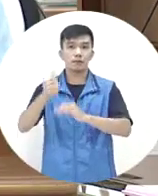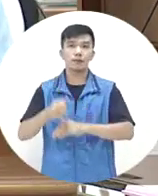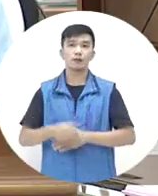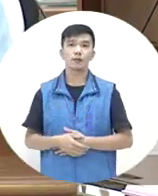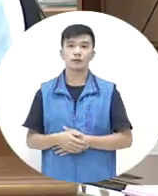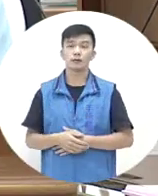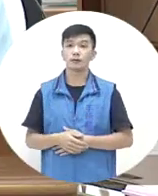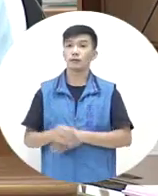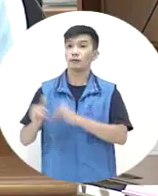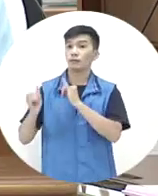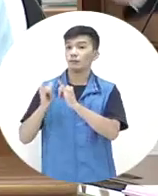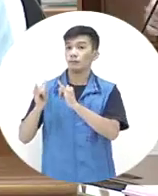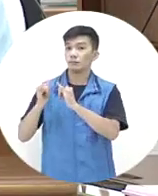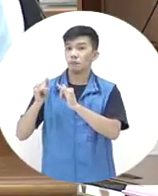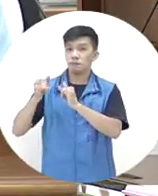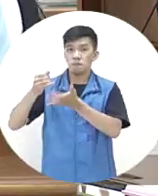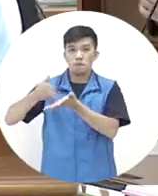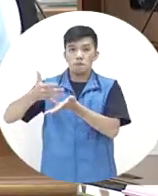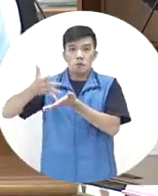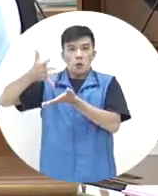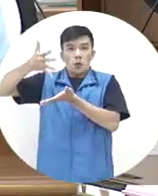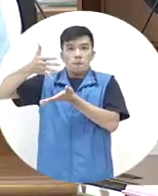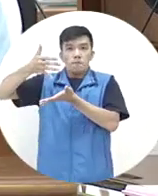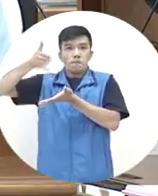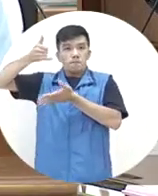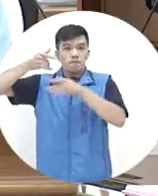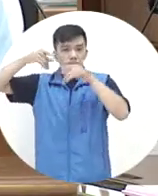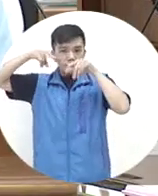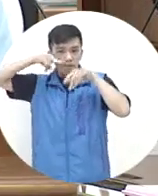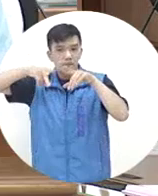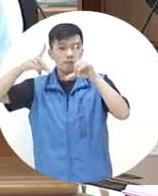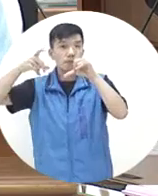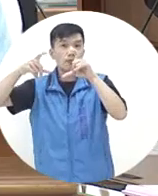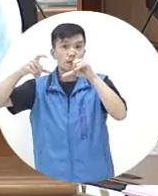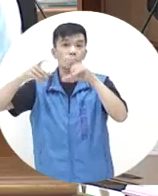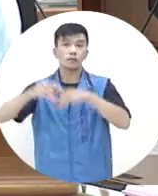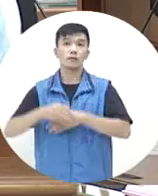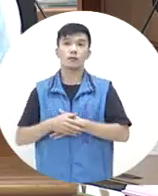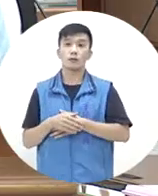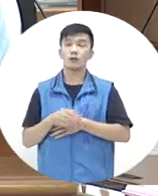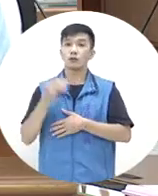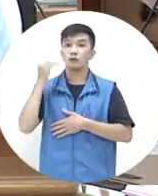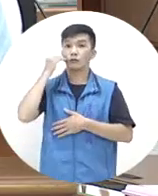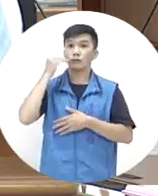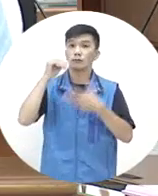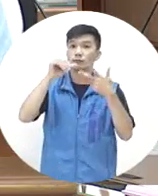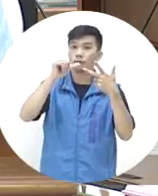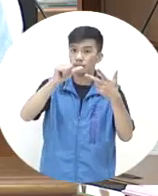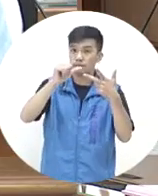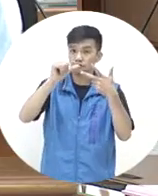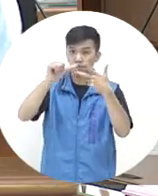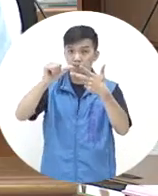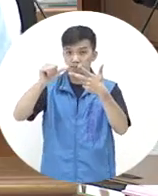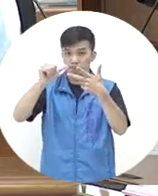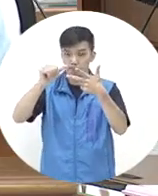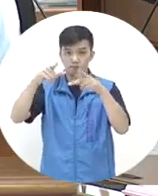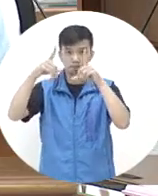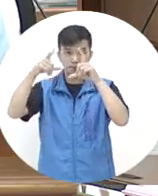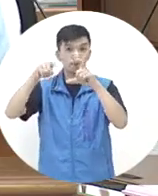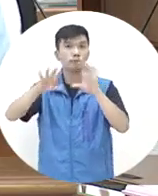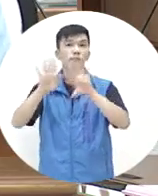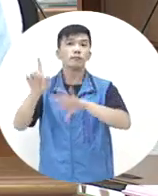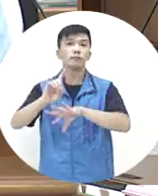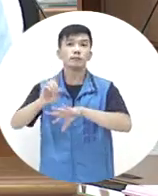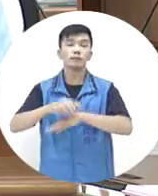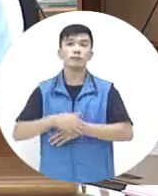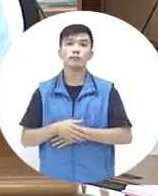民众在高楼处拍给我的。他每逢礼拜四、礼拜五，就特别是礼拜五哦，他们从高楼处拍下去，这